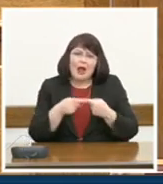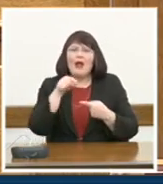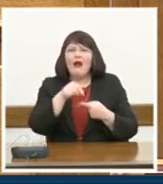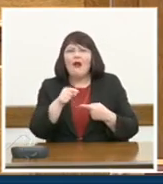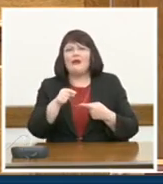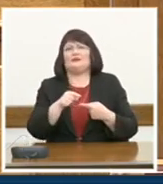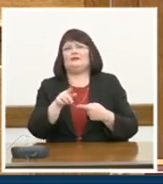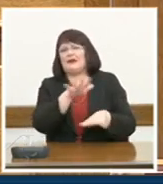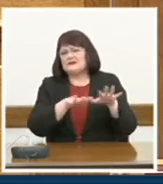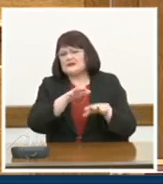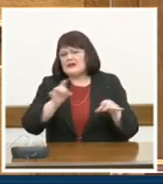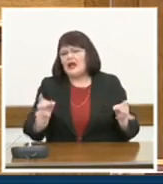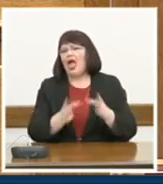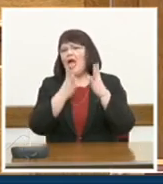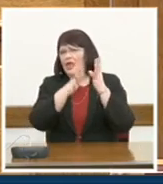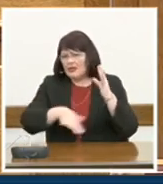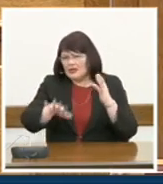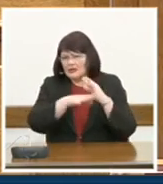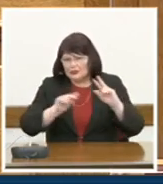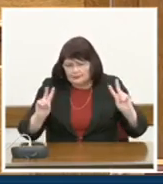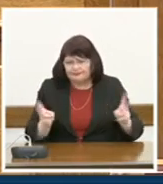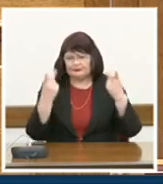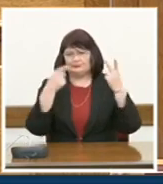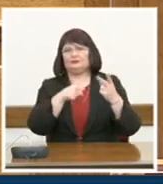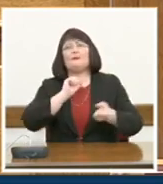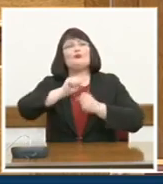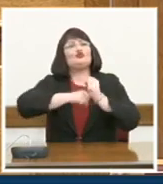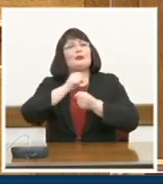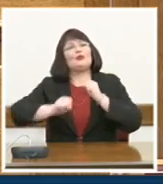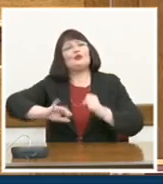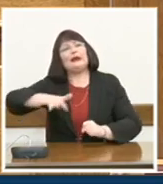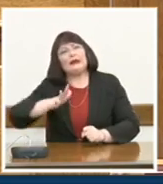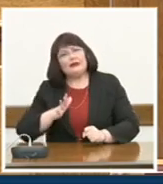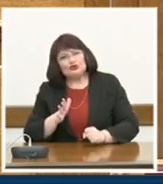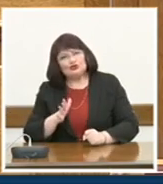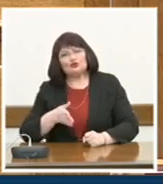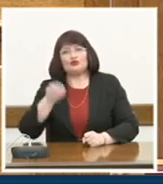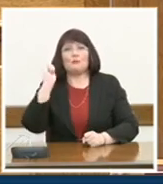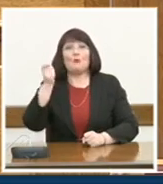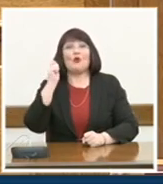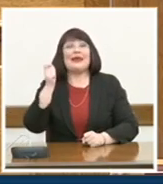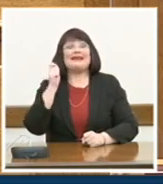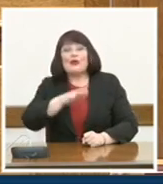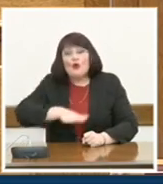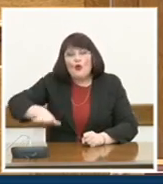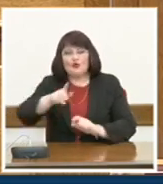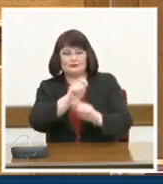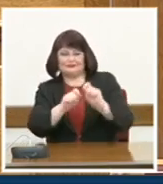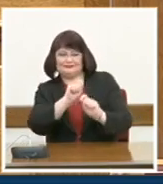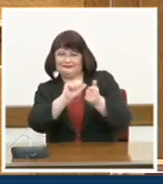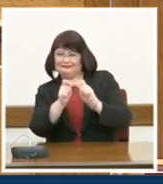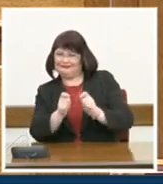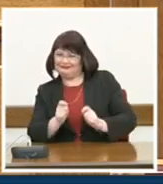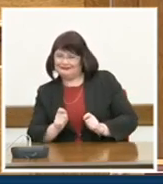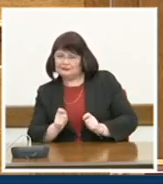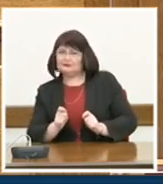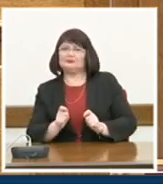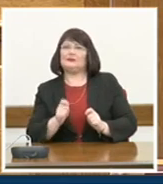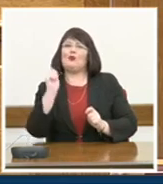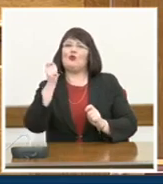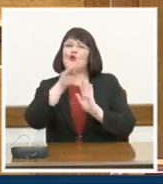των αντιθέσεων, με πιθανή επιχείρηση αναδιάταξης του πολιτικού σκηνικού, αναδιάρθρωσης του πολιτικού